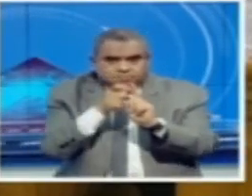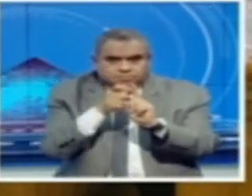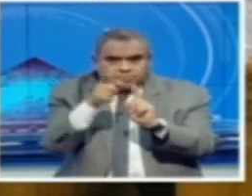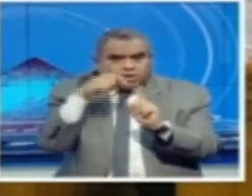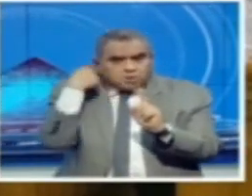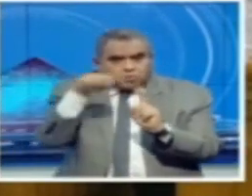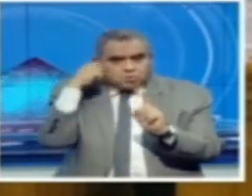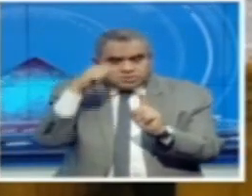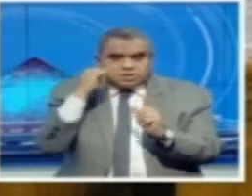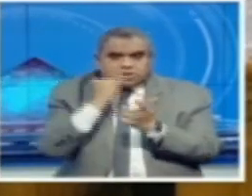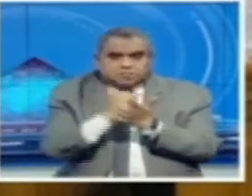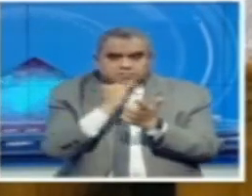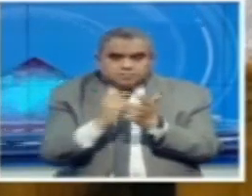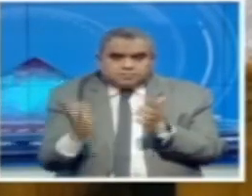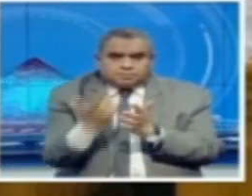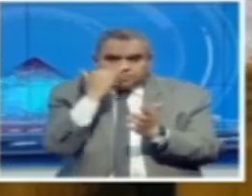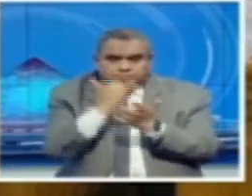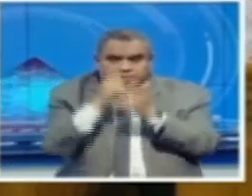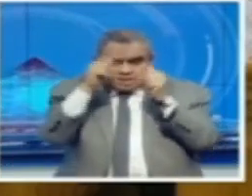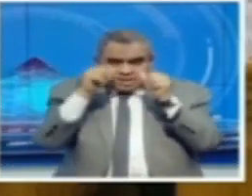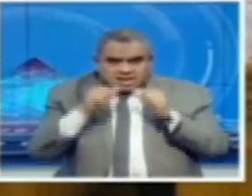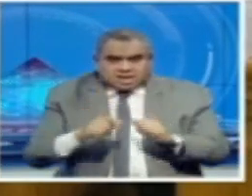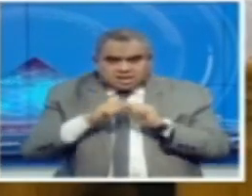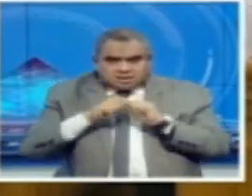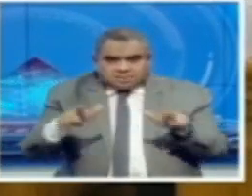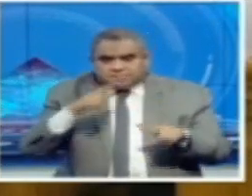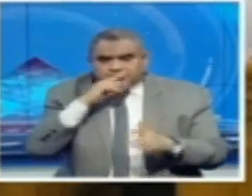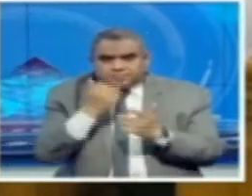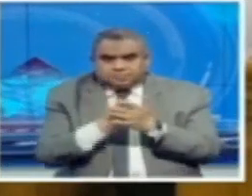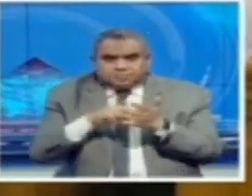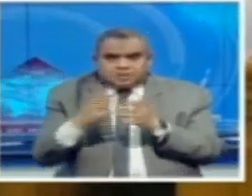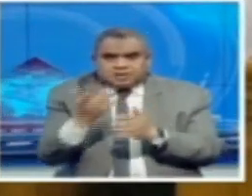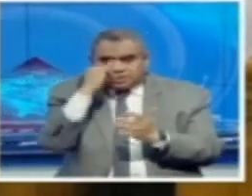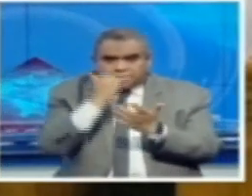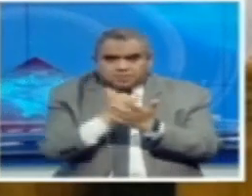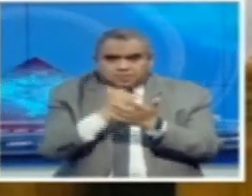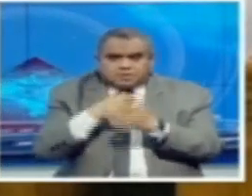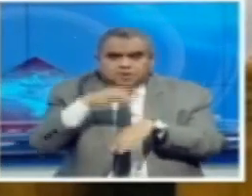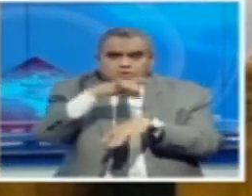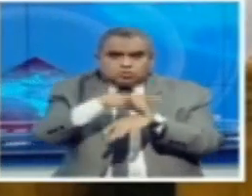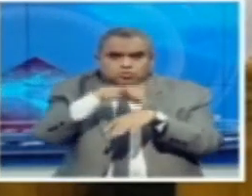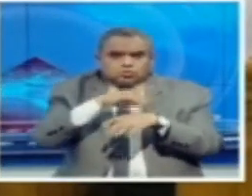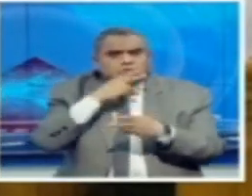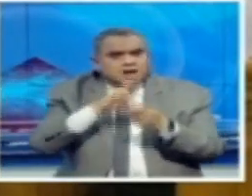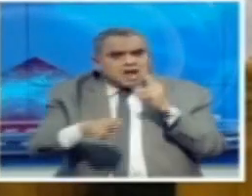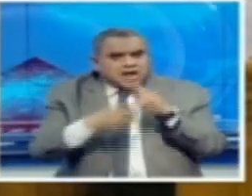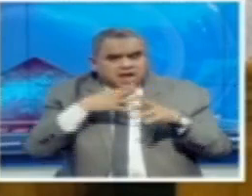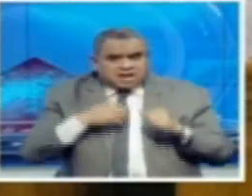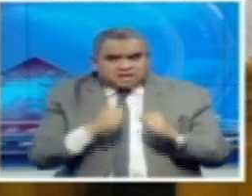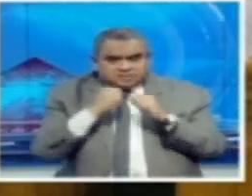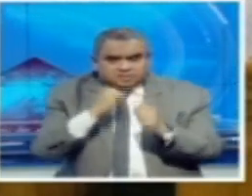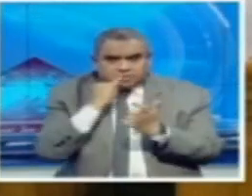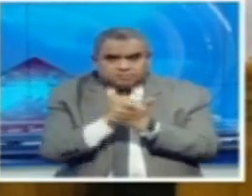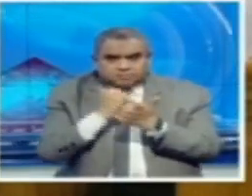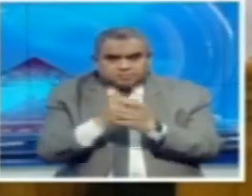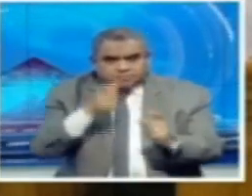الوزارة تعلنها بوضوح أن هيئة التمريض وكل الفريق الصحي في